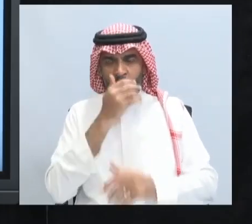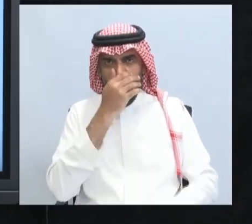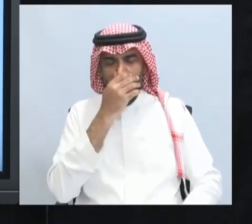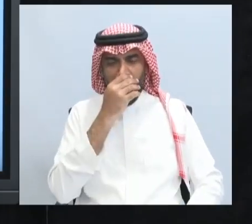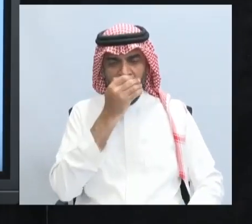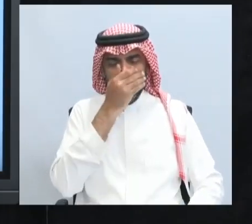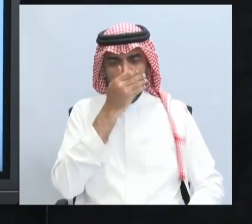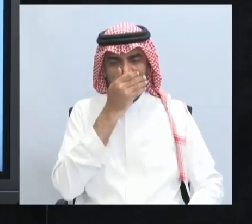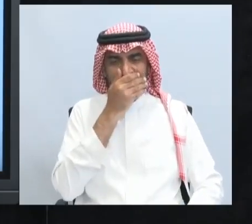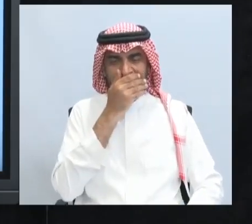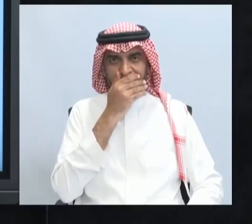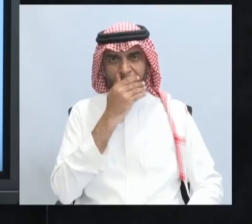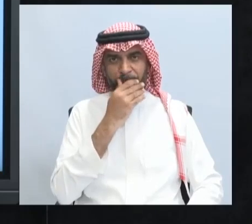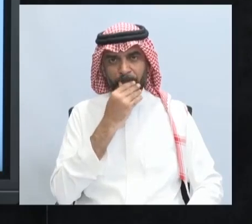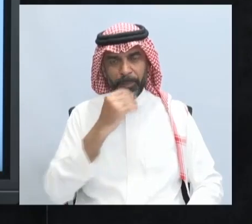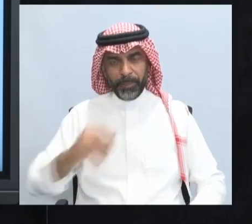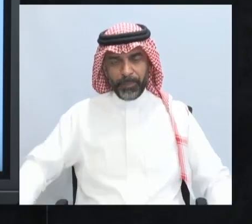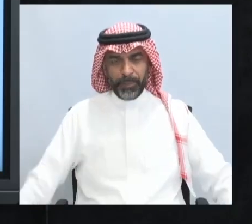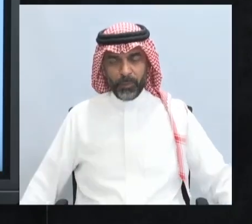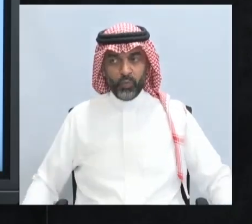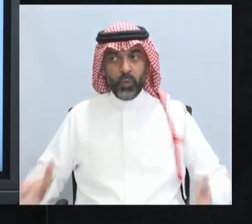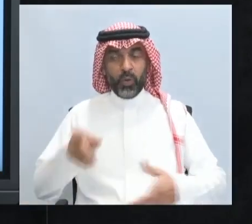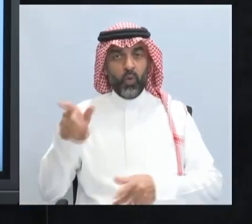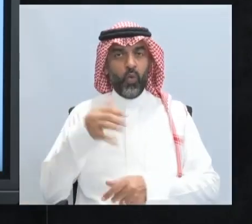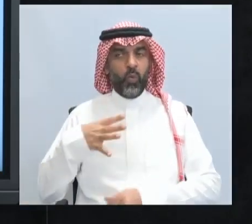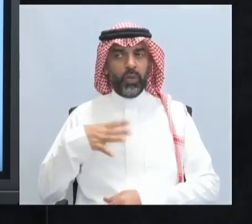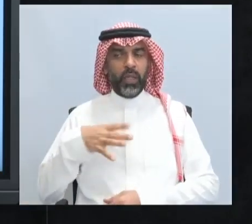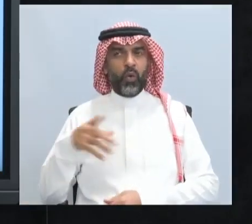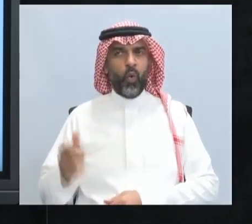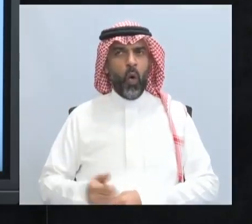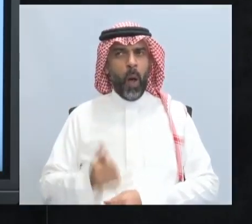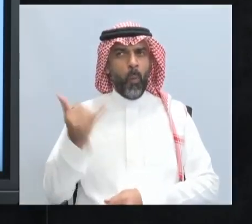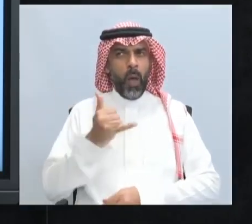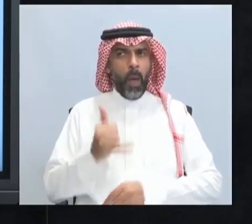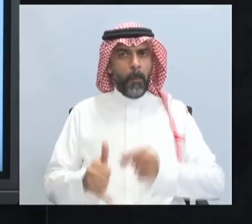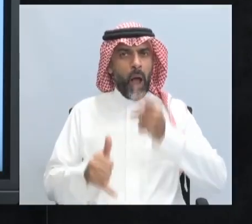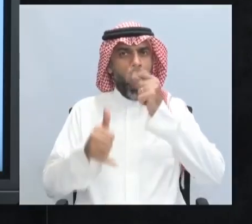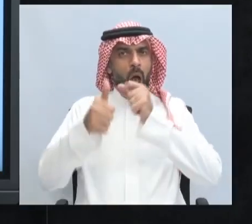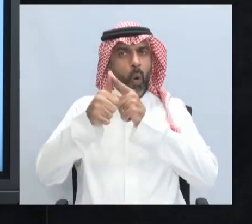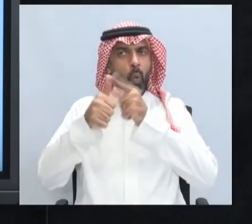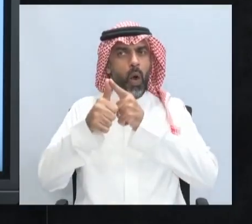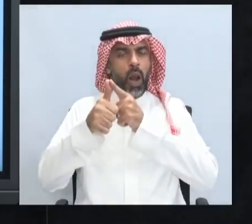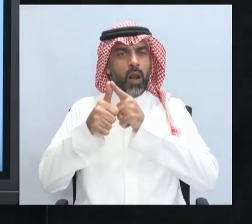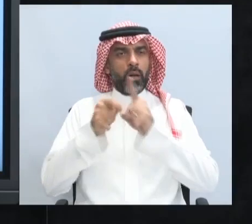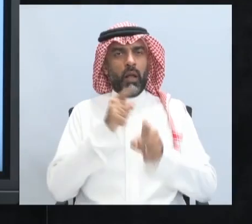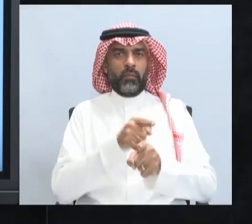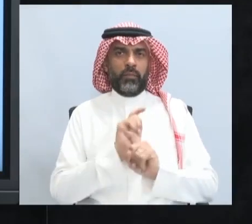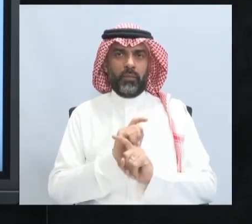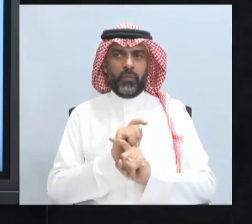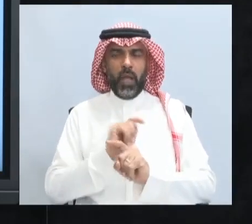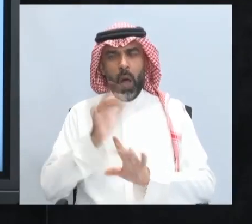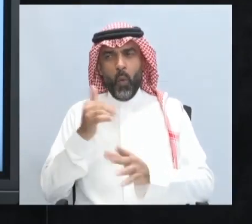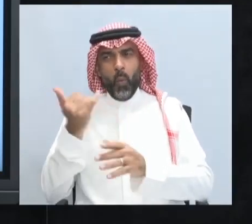طريقته في العمل قد يكون الاولويه له مثلا في امر معين على حساب الامر الاخر وكلها في صالح العمل ولكن هي